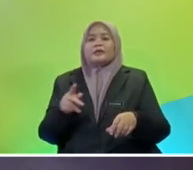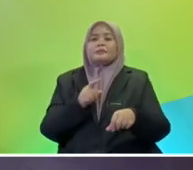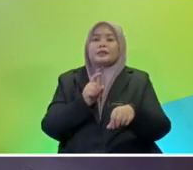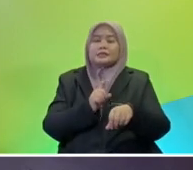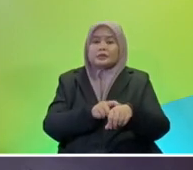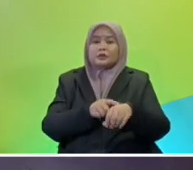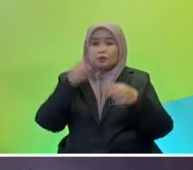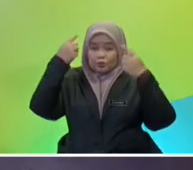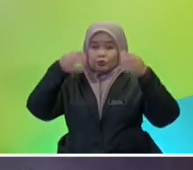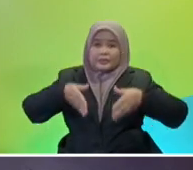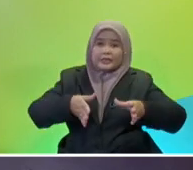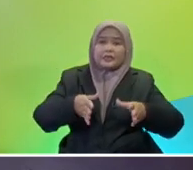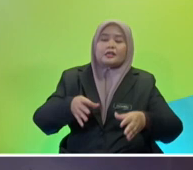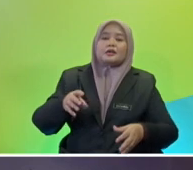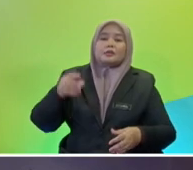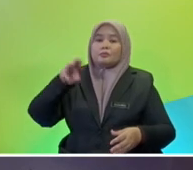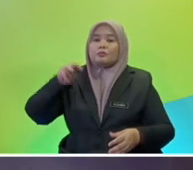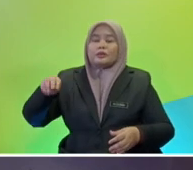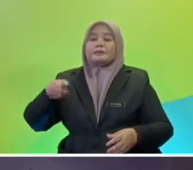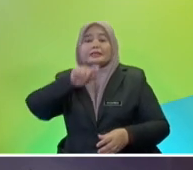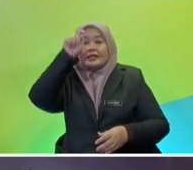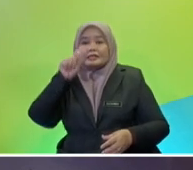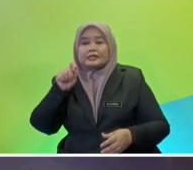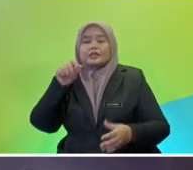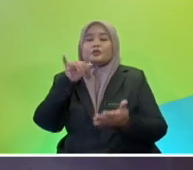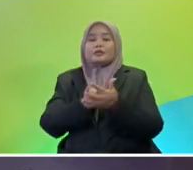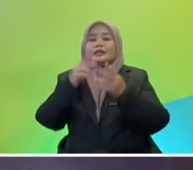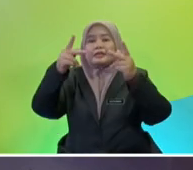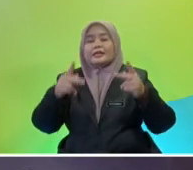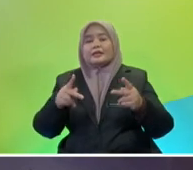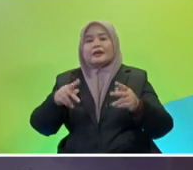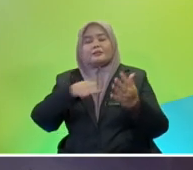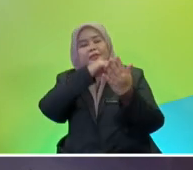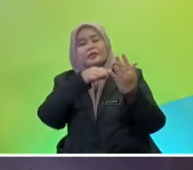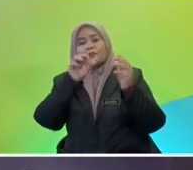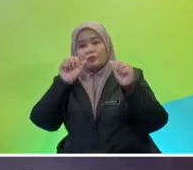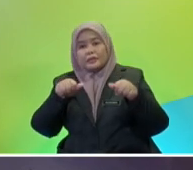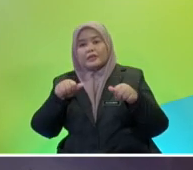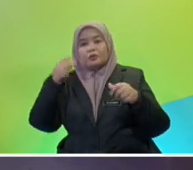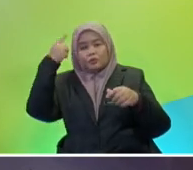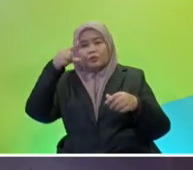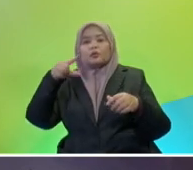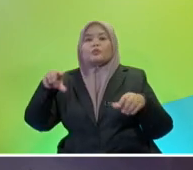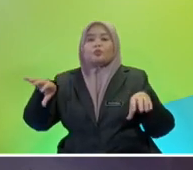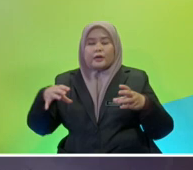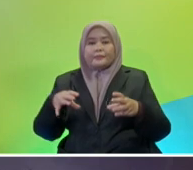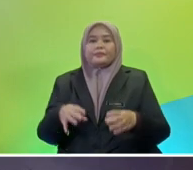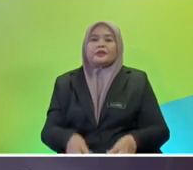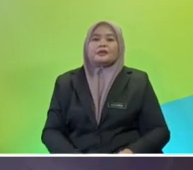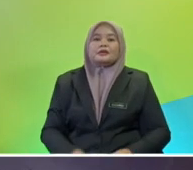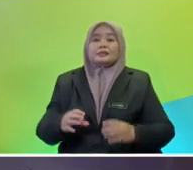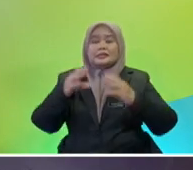berjalan dan murid bertanya Itu semua adalah kaidah-kaidah pencak silat yang boleh guru laksanikan pemerhatian